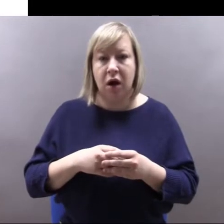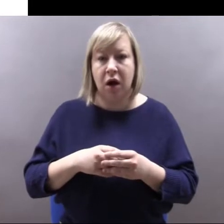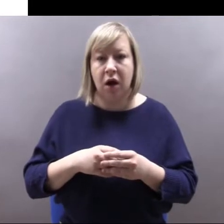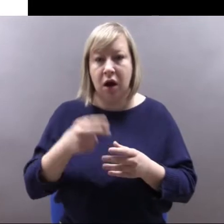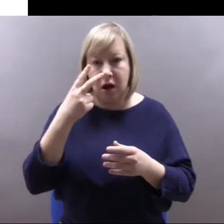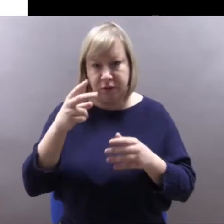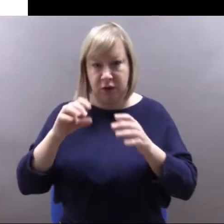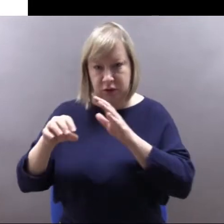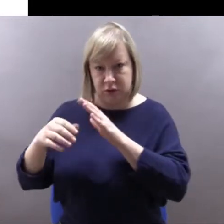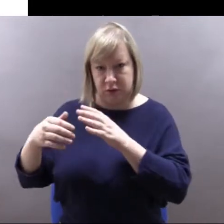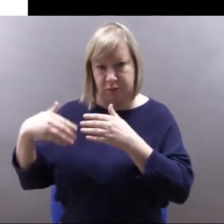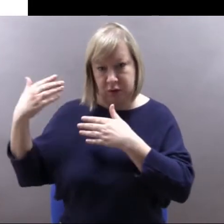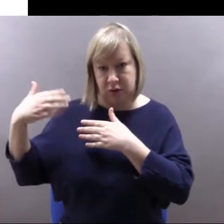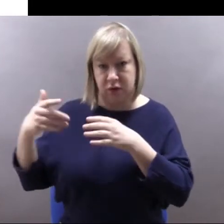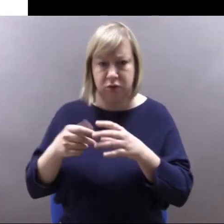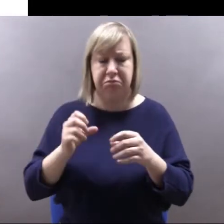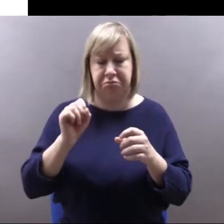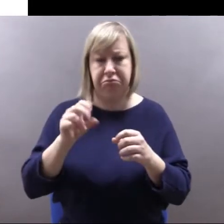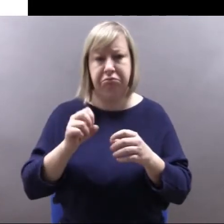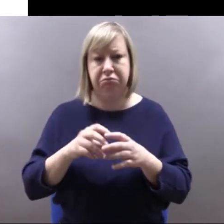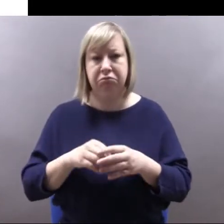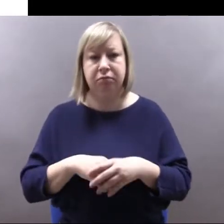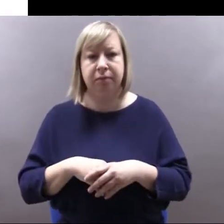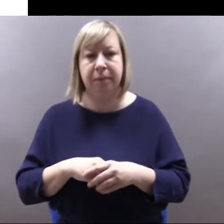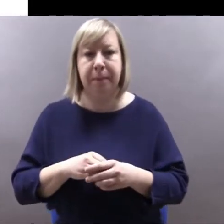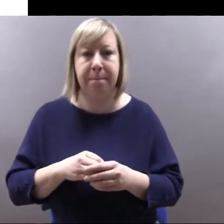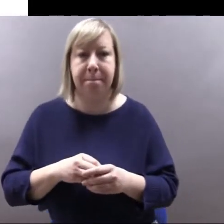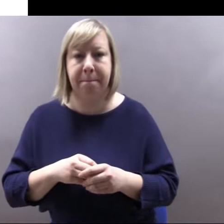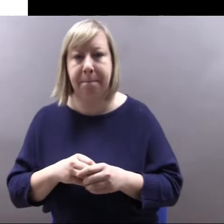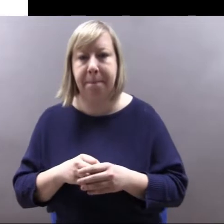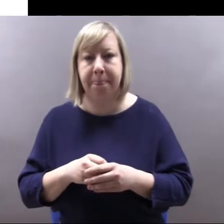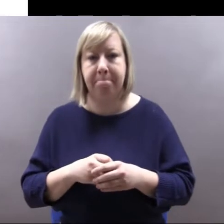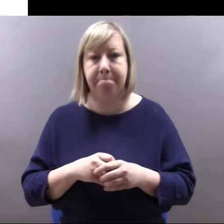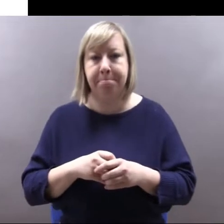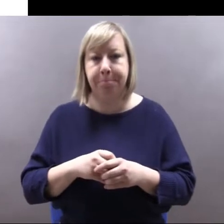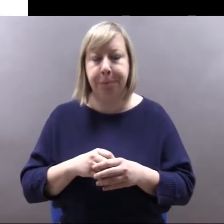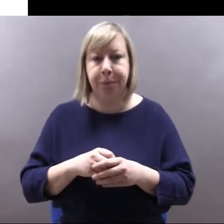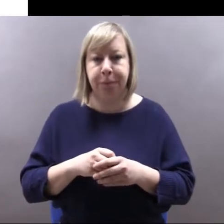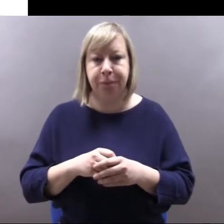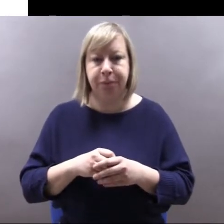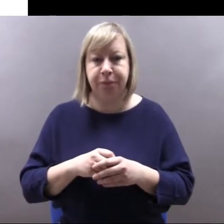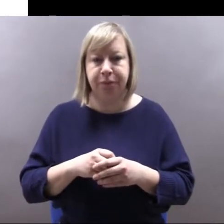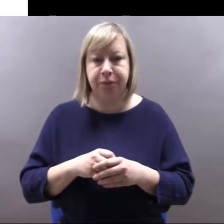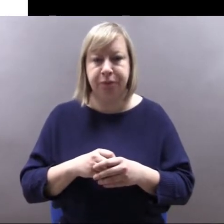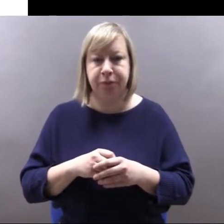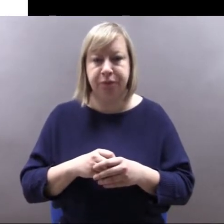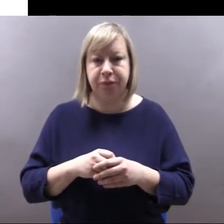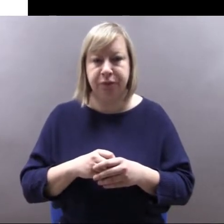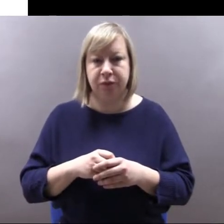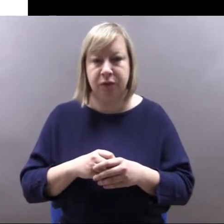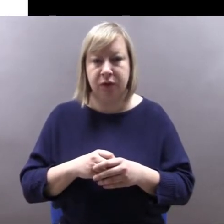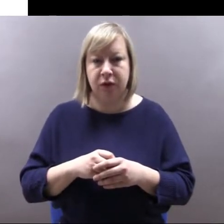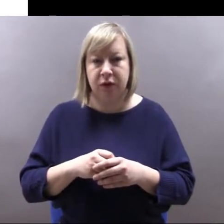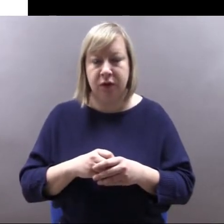Z wielkim zaskoczeniem przyjęłam to zaproszenie, bo ja mam cały czas taki niesamowity niedosyt dostępności